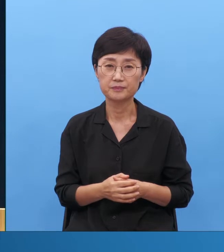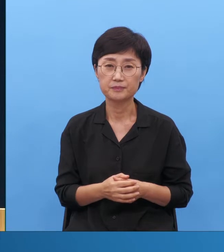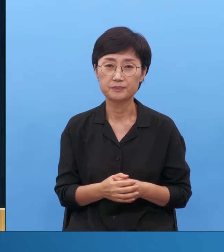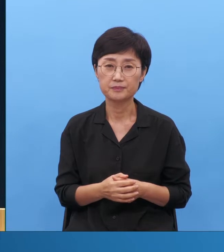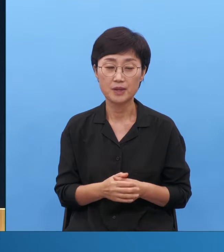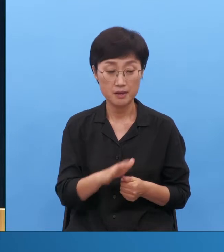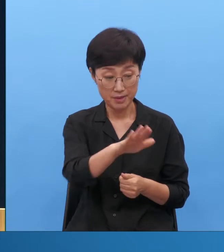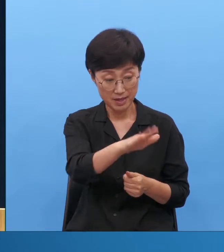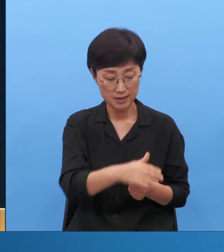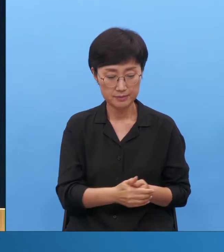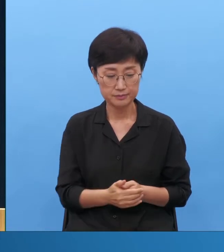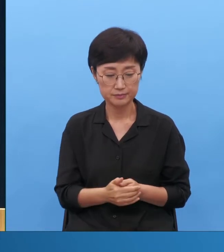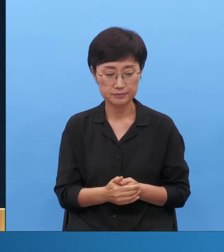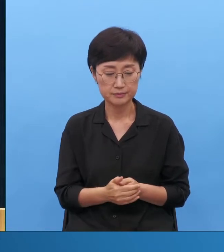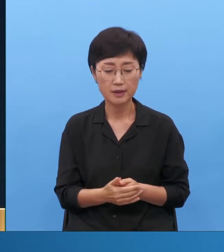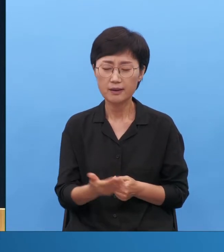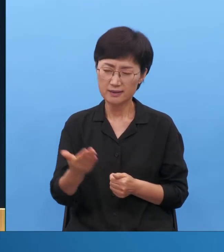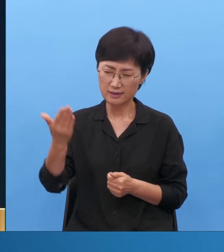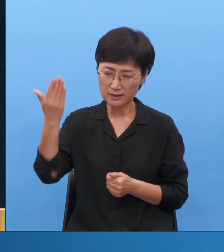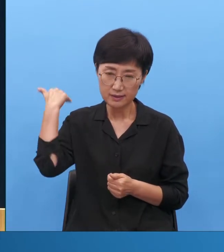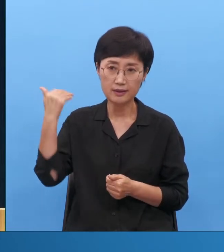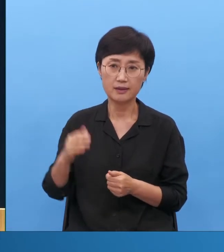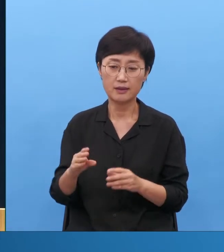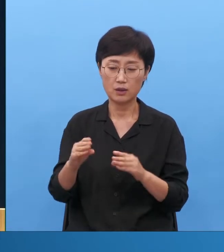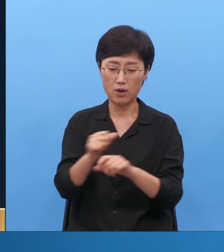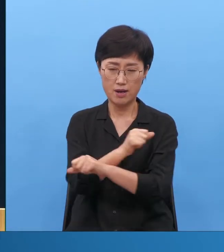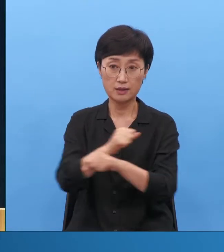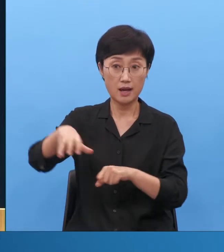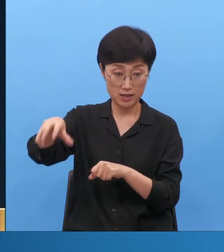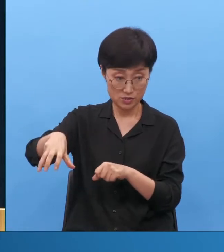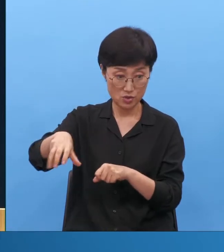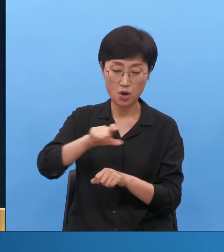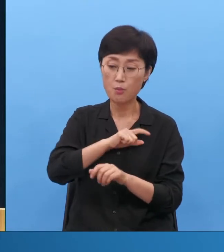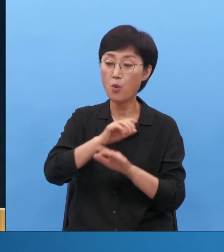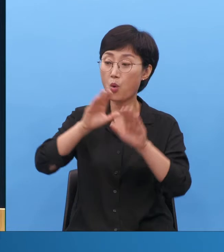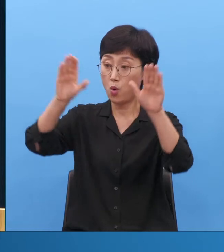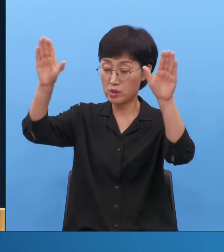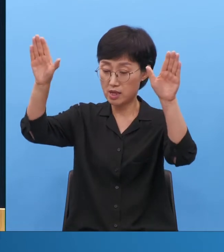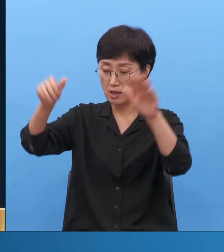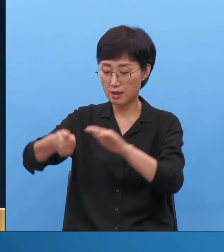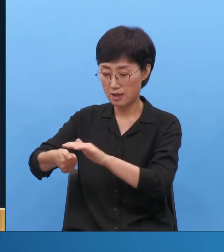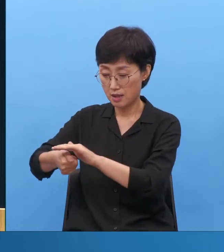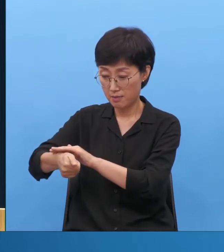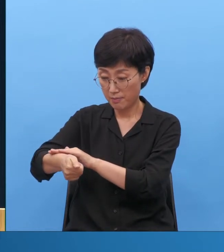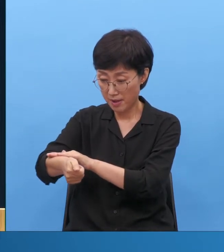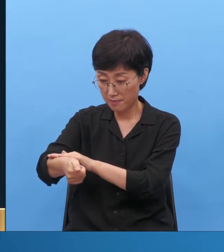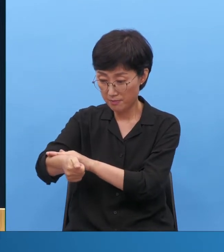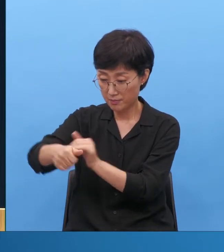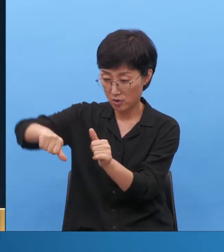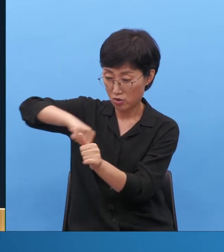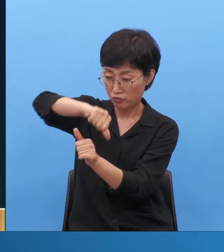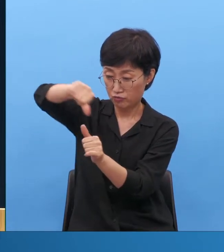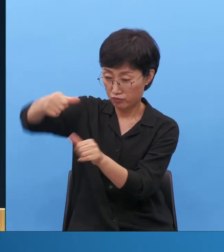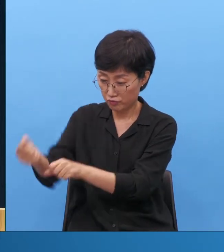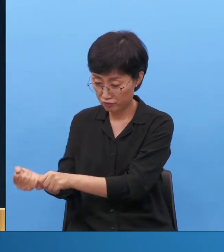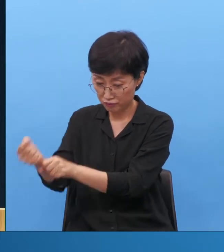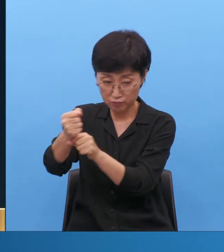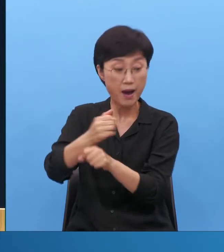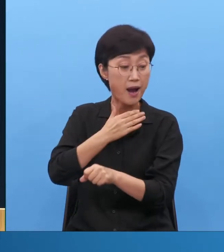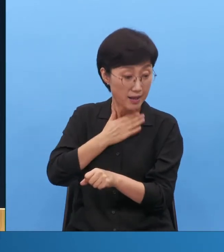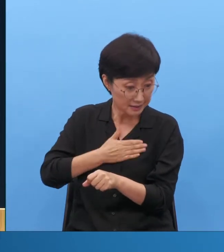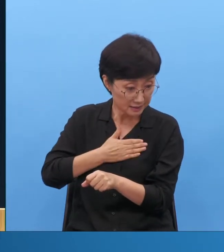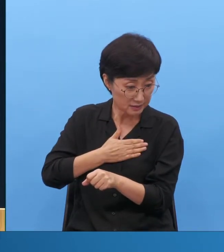인자가 모세 때 노뱀이 들린 것처럼 들리오리라. And Jesus also says, and as Moses lifted up the 이제 serpent in 본론을 the